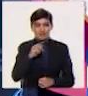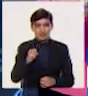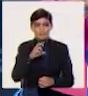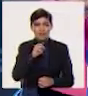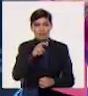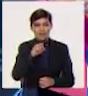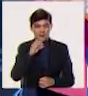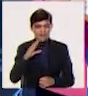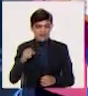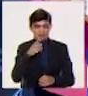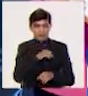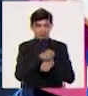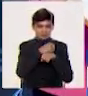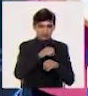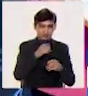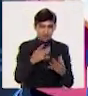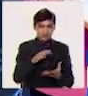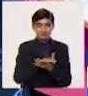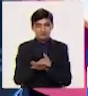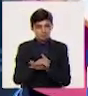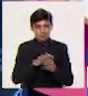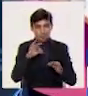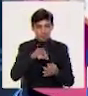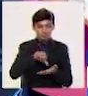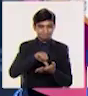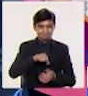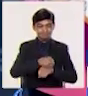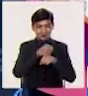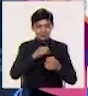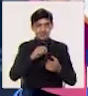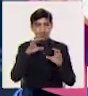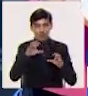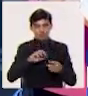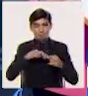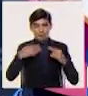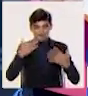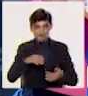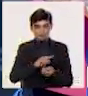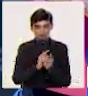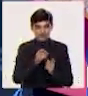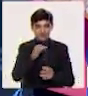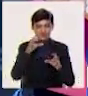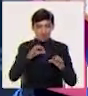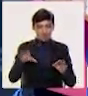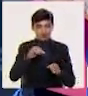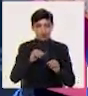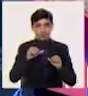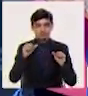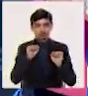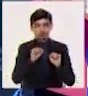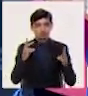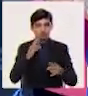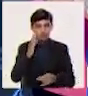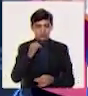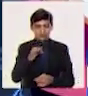Балаеваның айтуынша, митингілер мен бейбіт жиындар туралы заңға өзгерістер енгізілген. Енді оның бәрі сол заңнама арқылы қорғалуы тиіс.